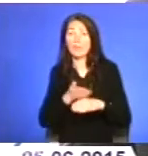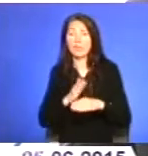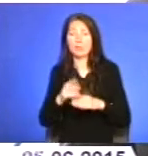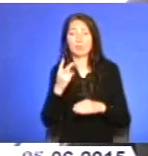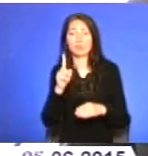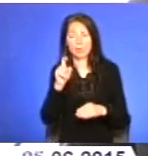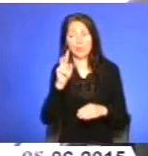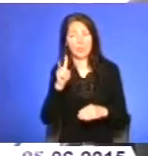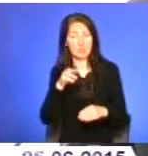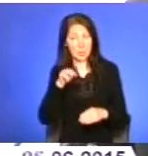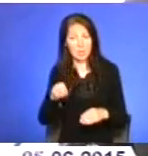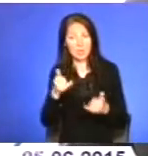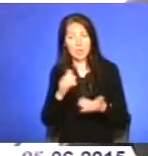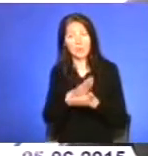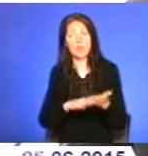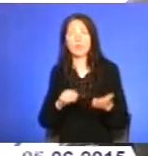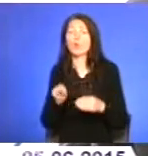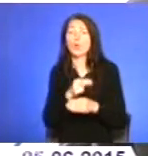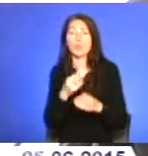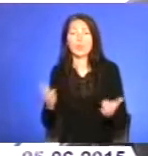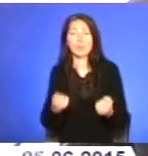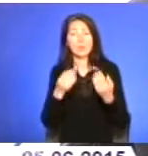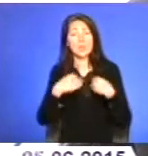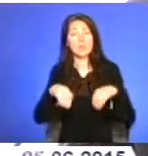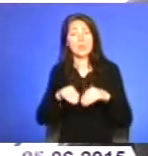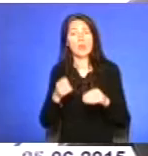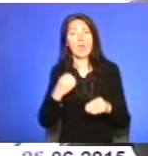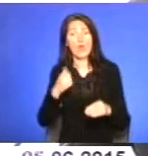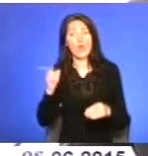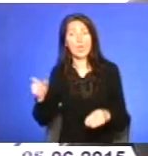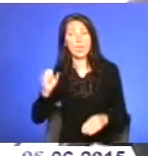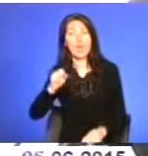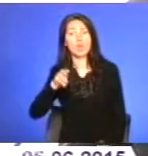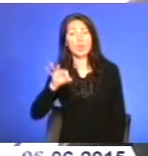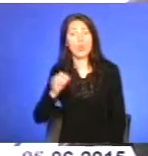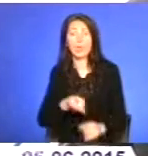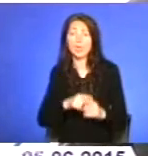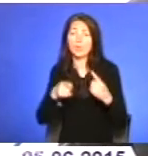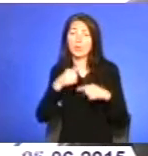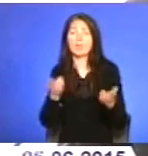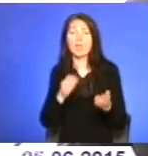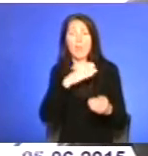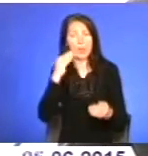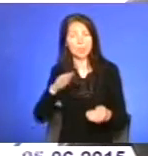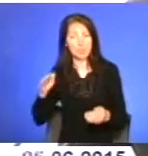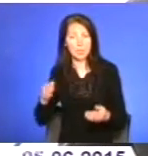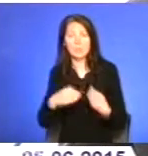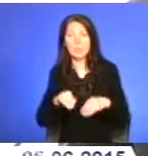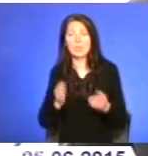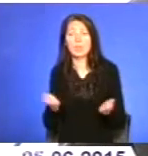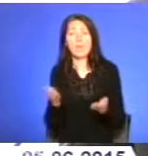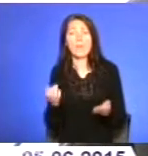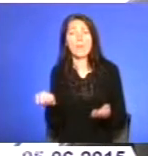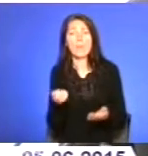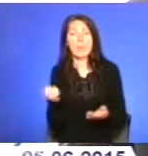подальшого лікування, для підтримки сімей воїнів АТО, які вернулися, де багатодітні сім'ї, де малозабезпечені